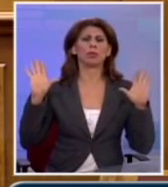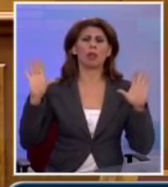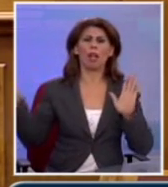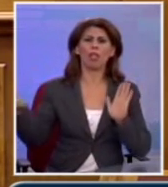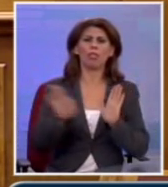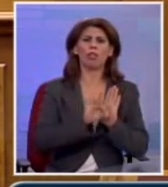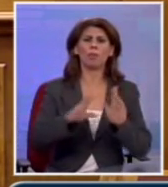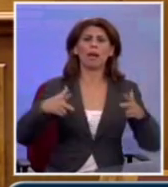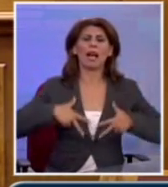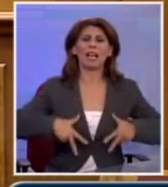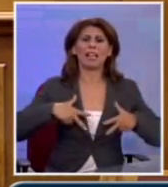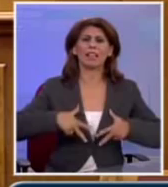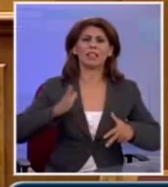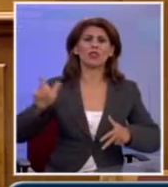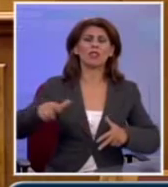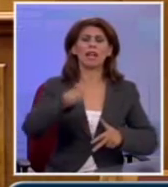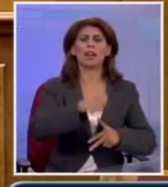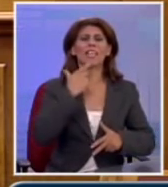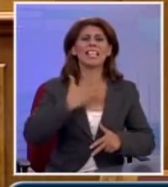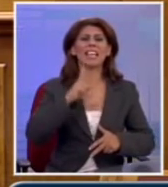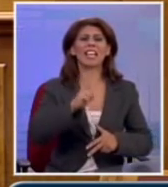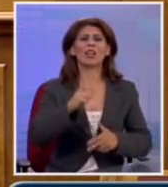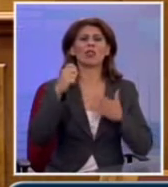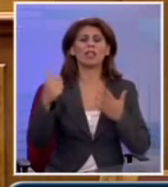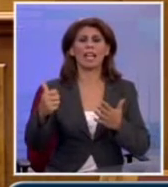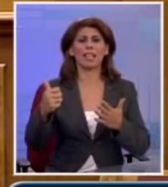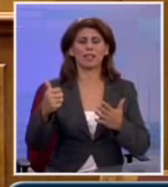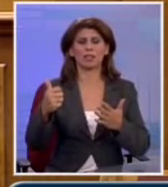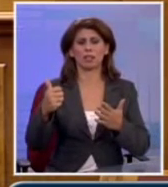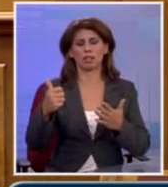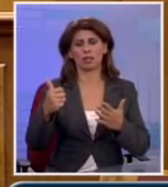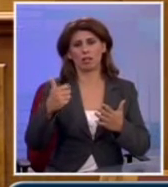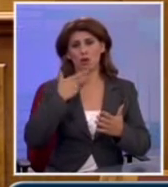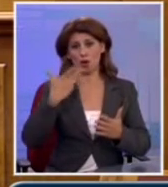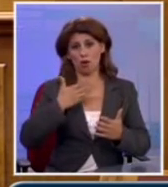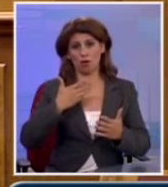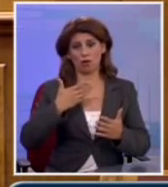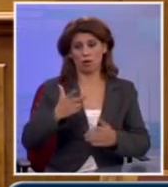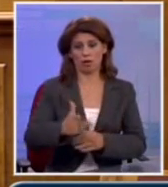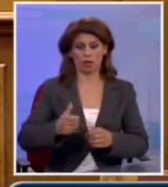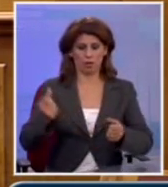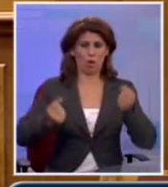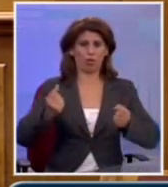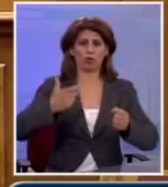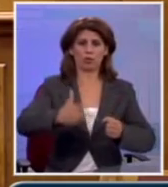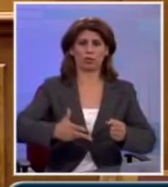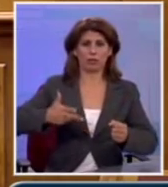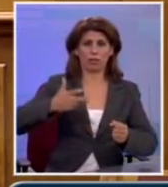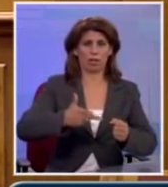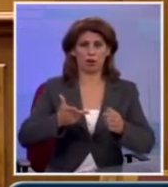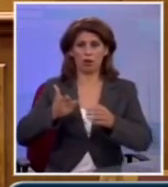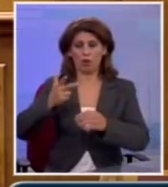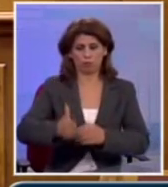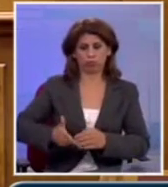Διορισμένο κρατικό στέλεχος από τα 26 του. Ο μηχανοδηγός του τρένου που μας πάει στον κρεμό ήταν